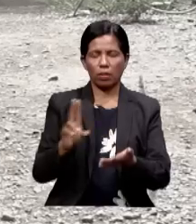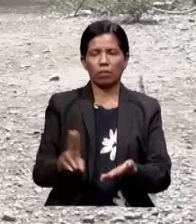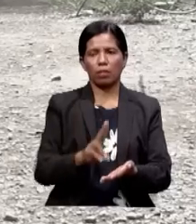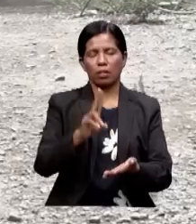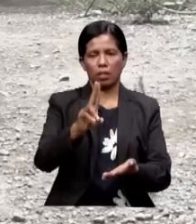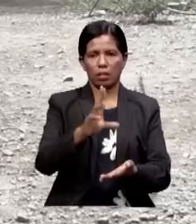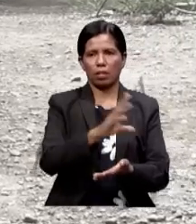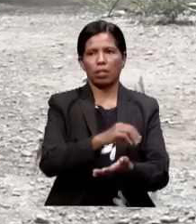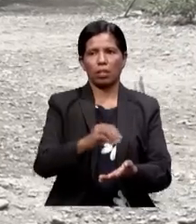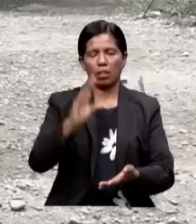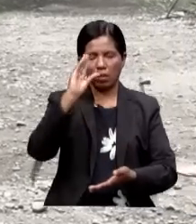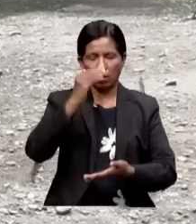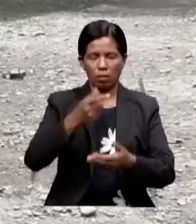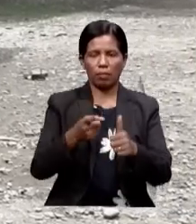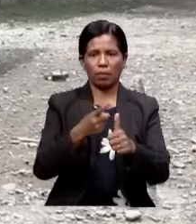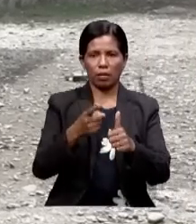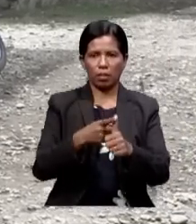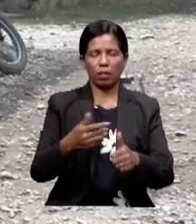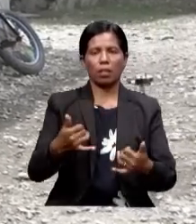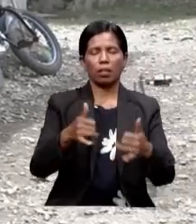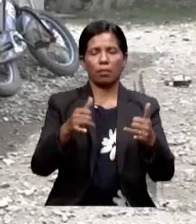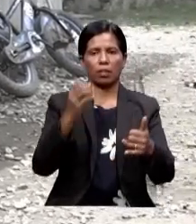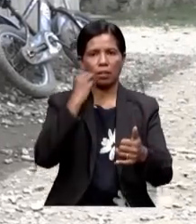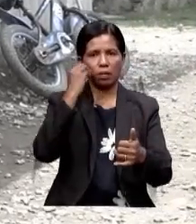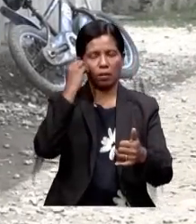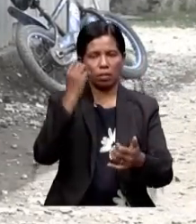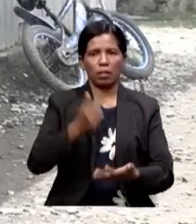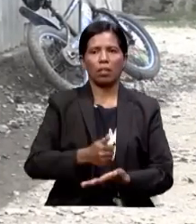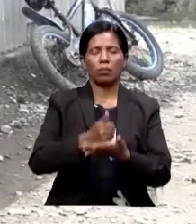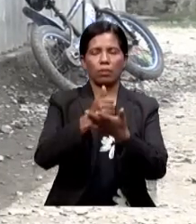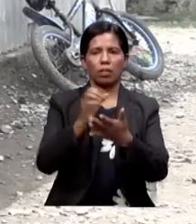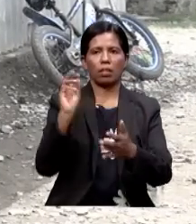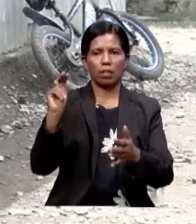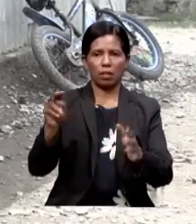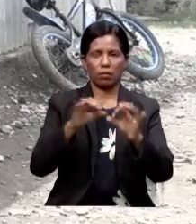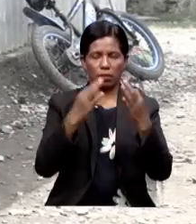Nune, uang primeiro ne halima red iha uma o de azuda nia familia.